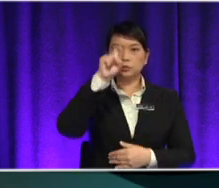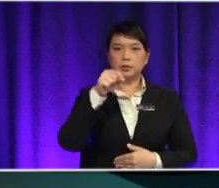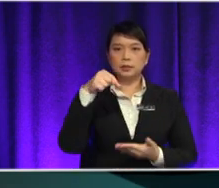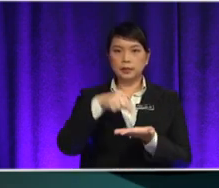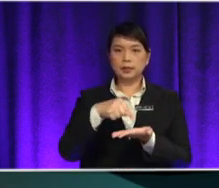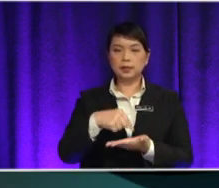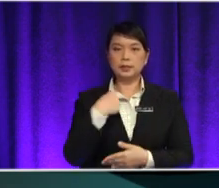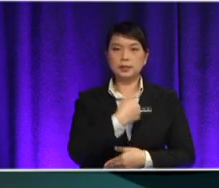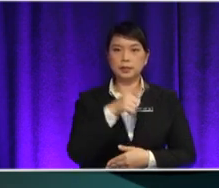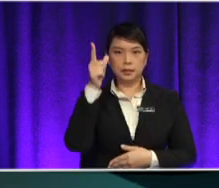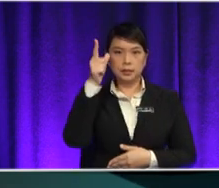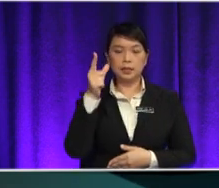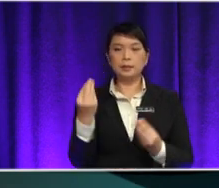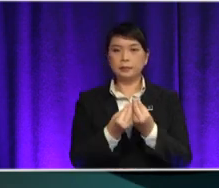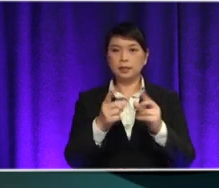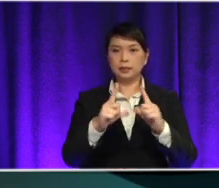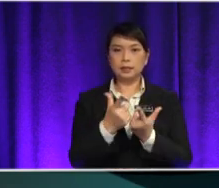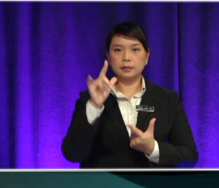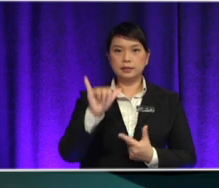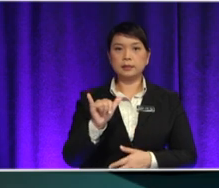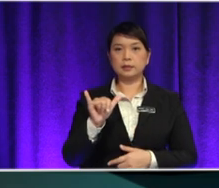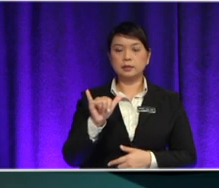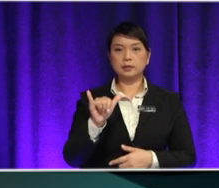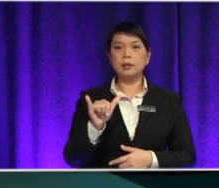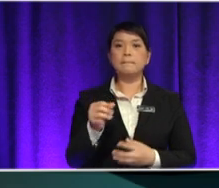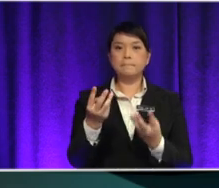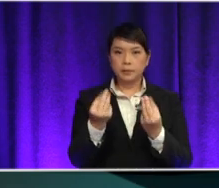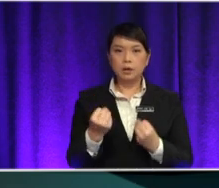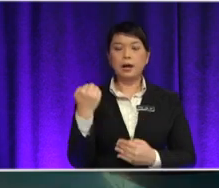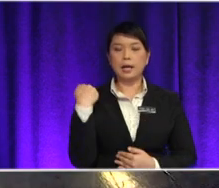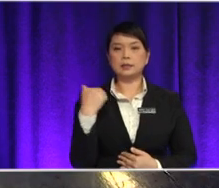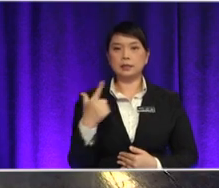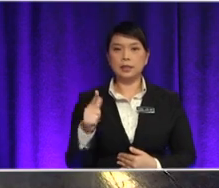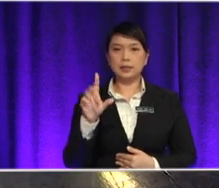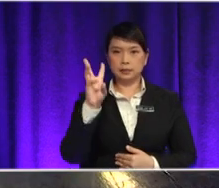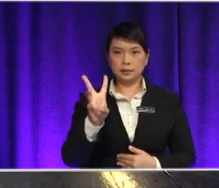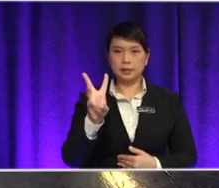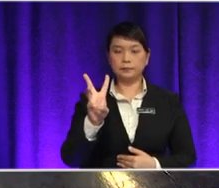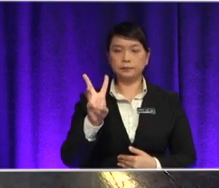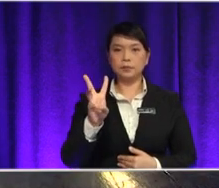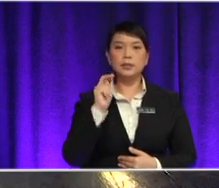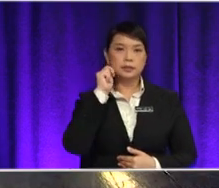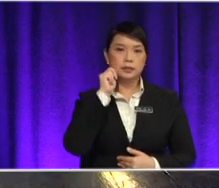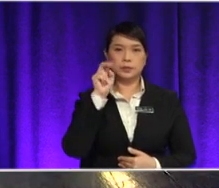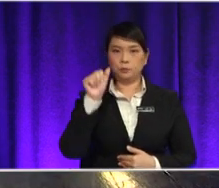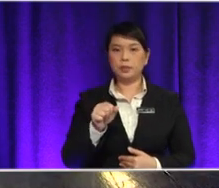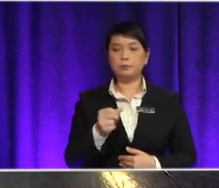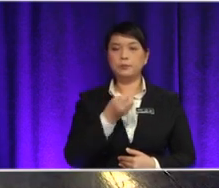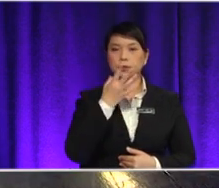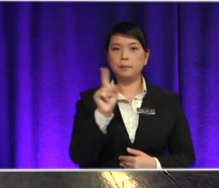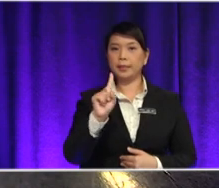kita 6. Jadi daripada sini Nisa, data yang diberi, Nisa boleh bagi tahu saya tak yang mana nilai data